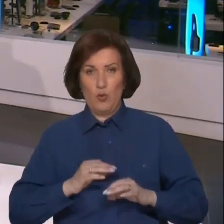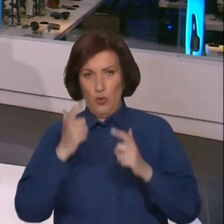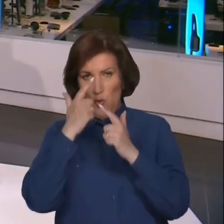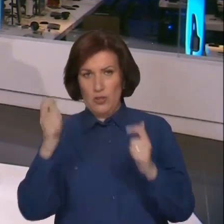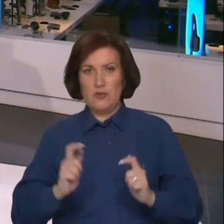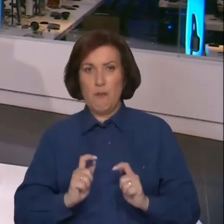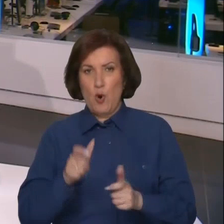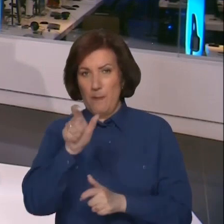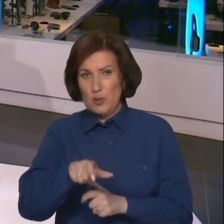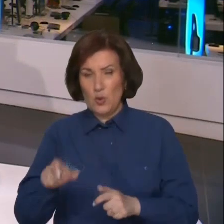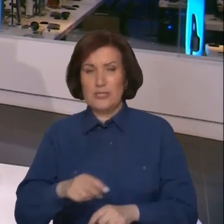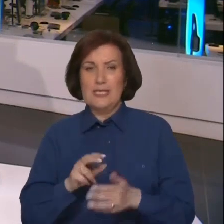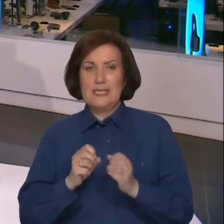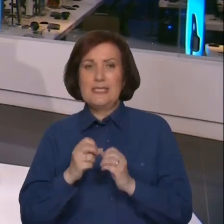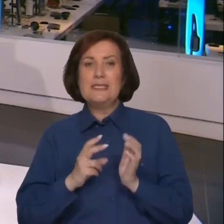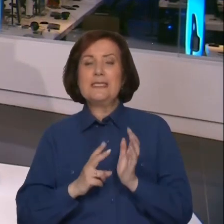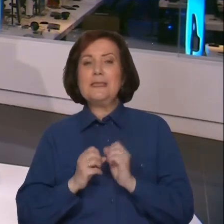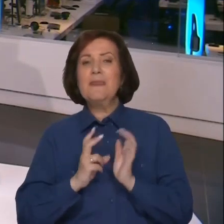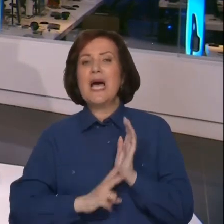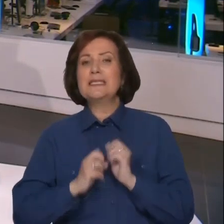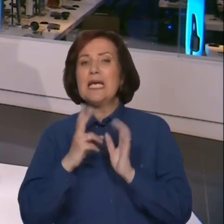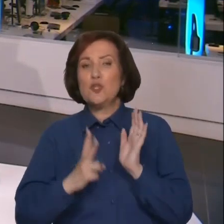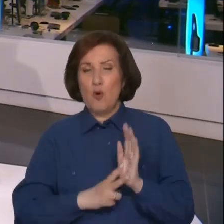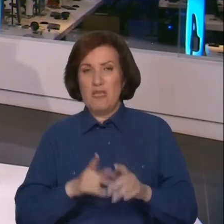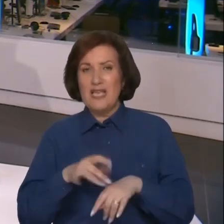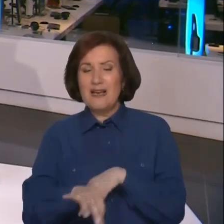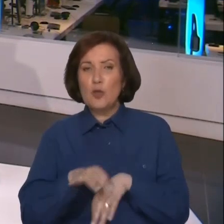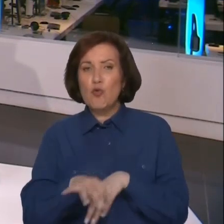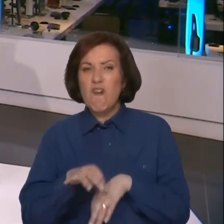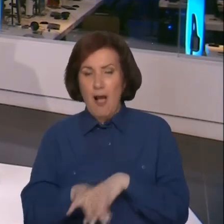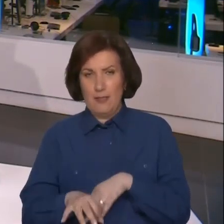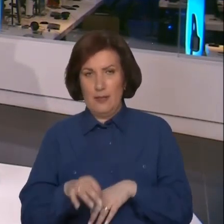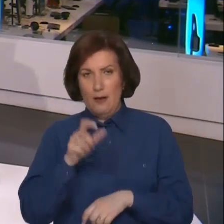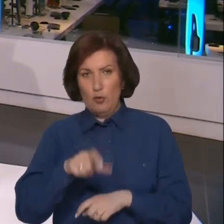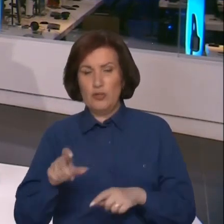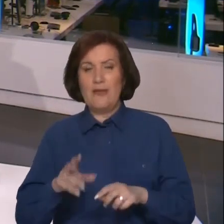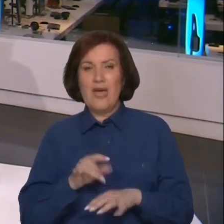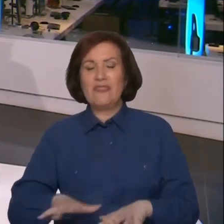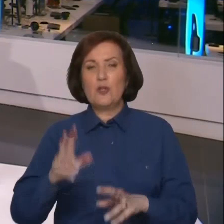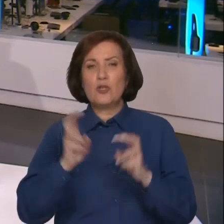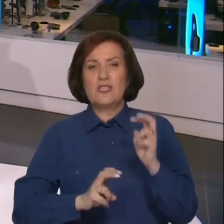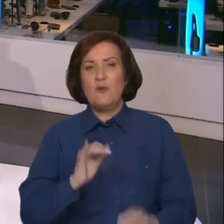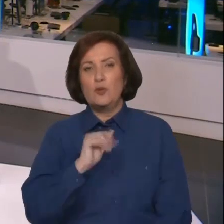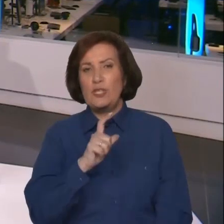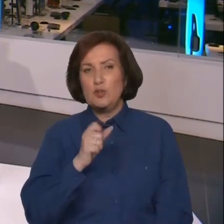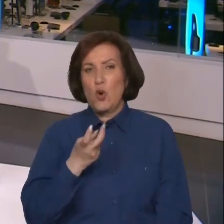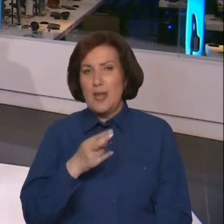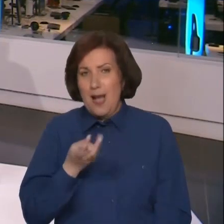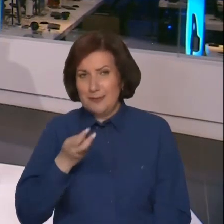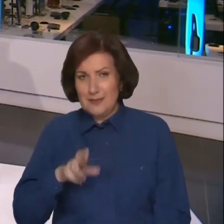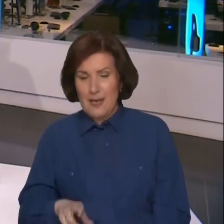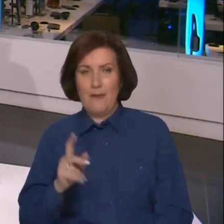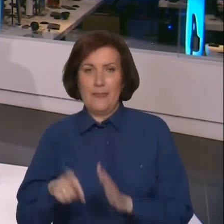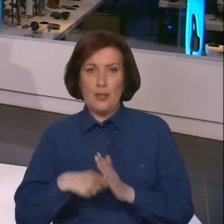підозру 17 силовикам самоназваної ДНР, які катували людей на території заводу «Ізоляція» у Донецьку та управній колонії